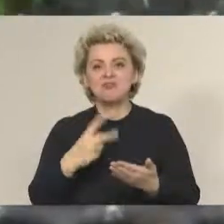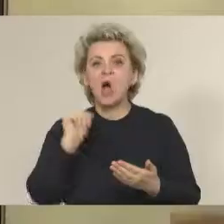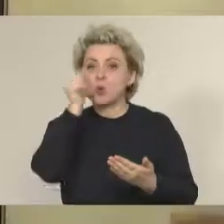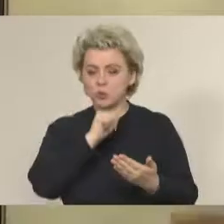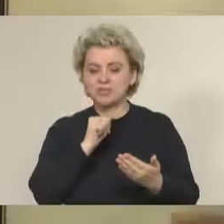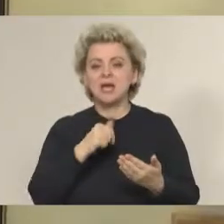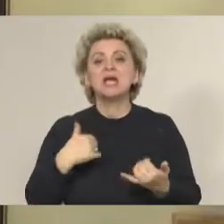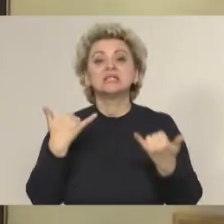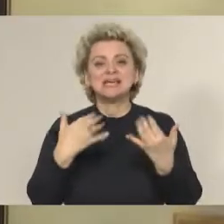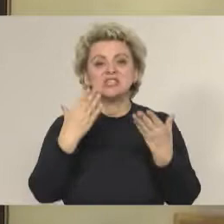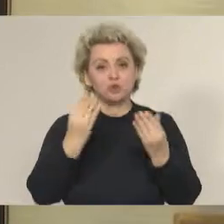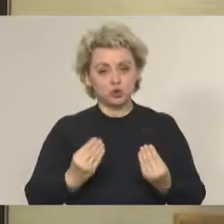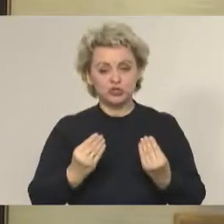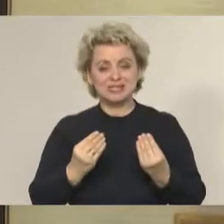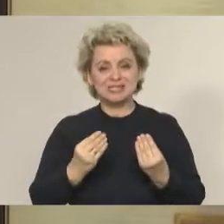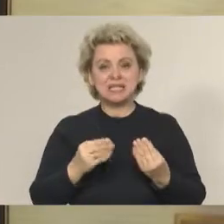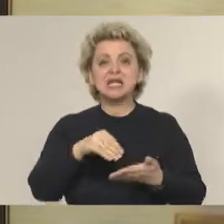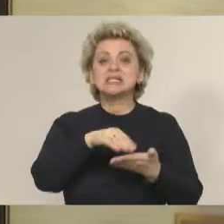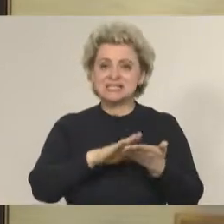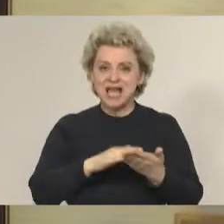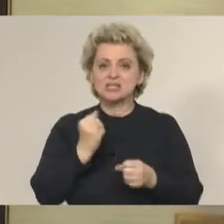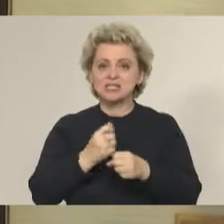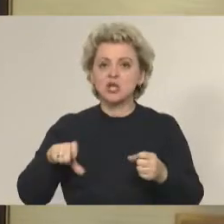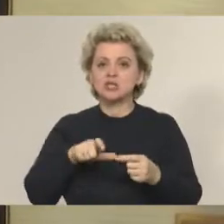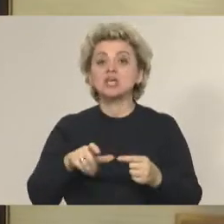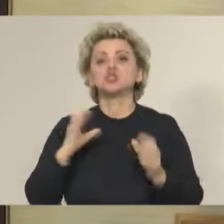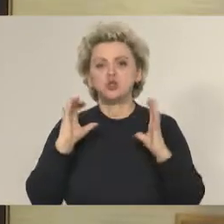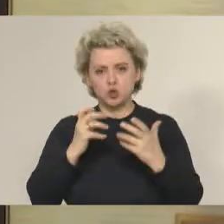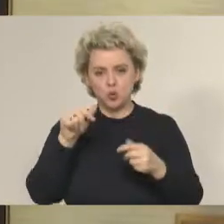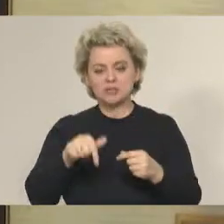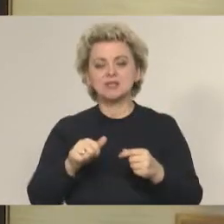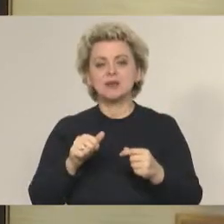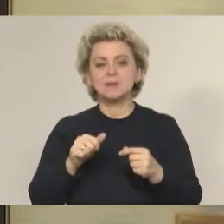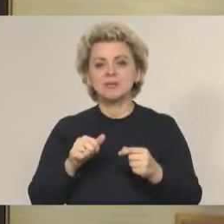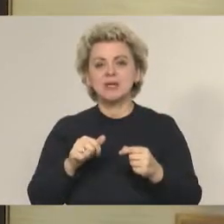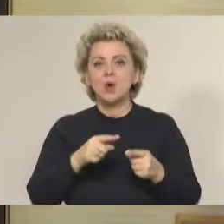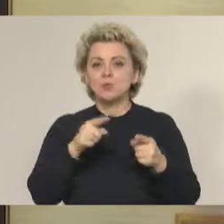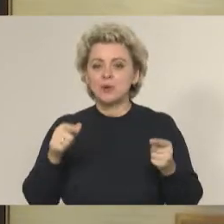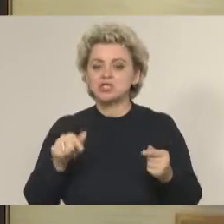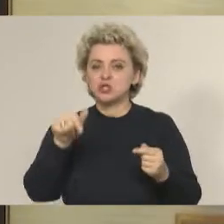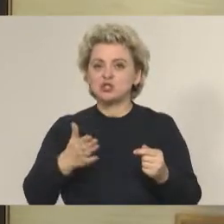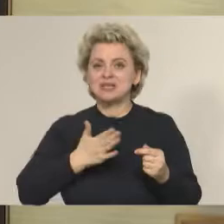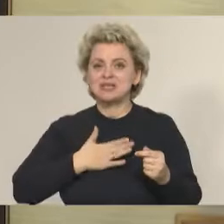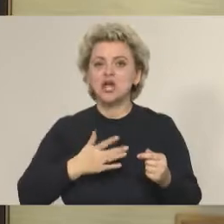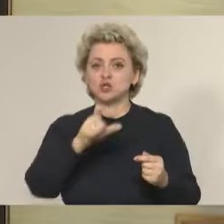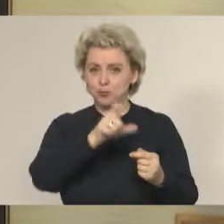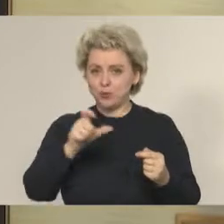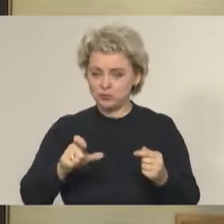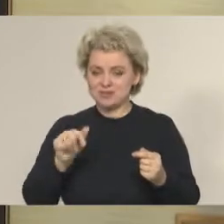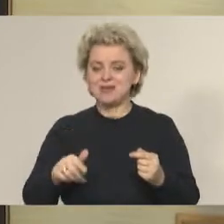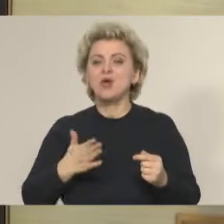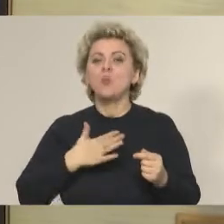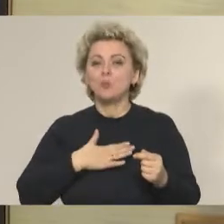2 года. На сегодняшний день знак уже является достаточно серьезным притяжением наших потребителей.